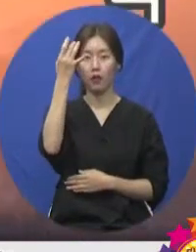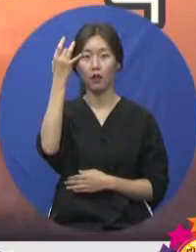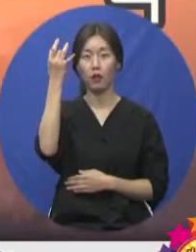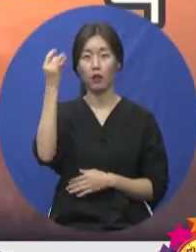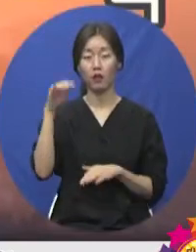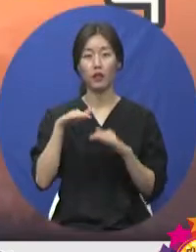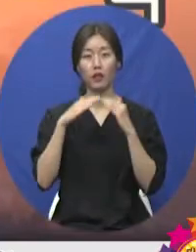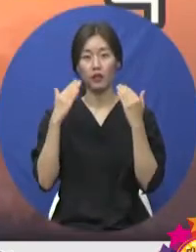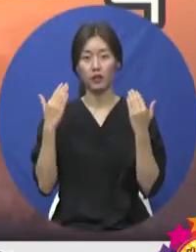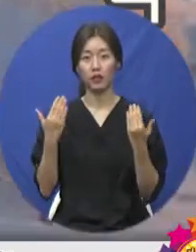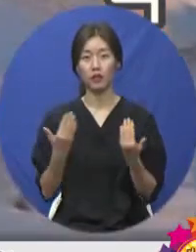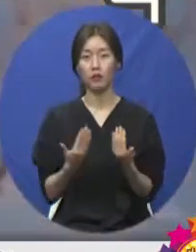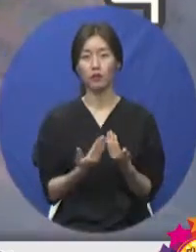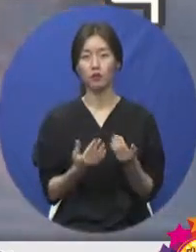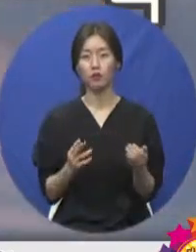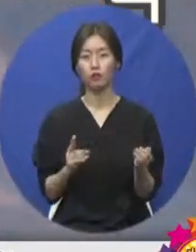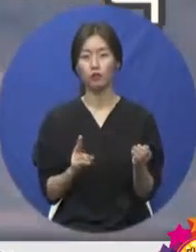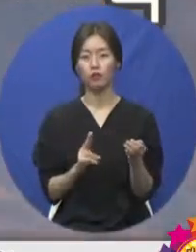저녁별이